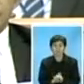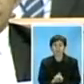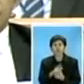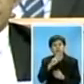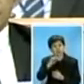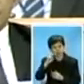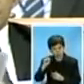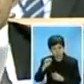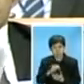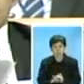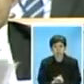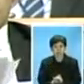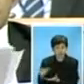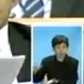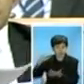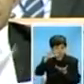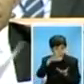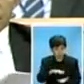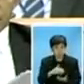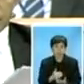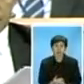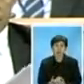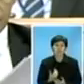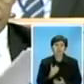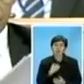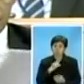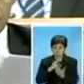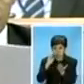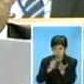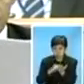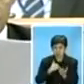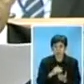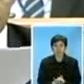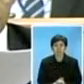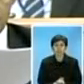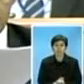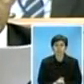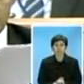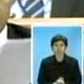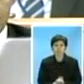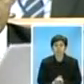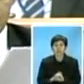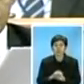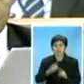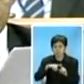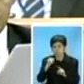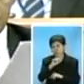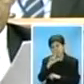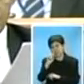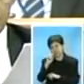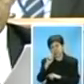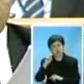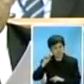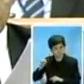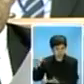นนสั่งมานะคะท่านก้านรงช่วยจดให้ด้วยนะคะวันที่20ตุลา